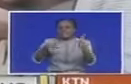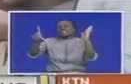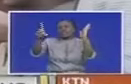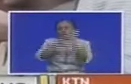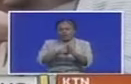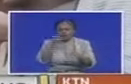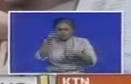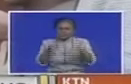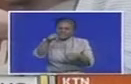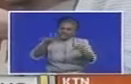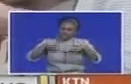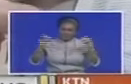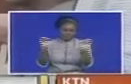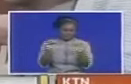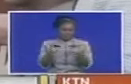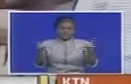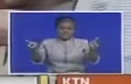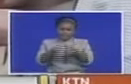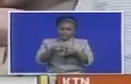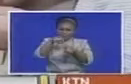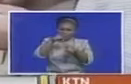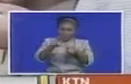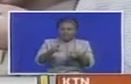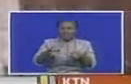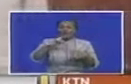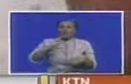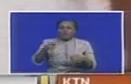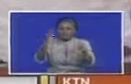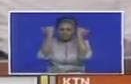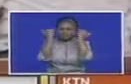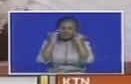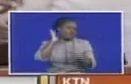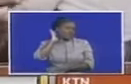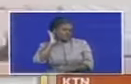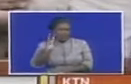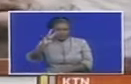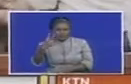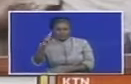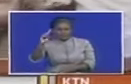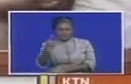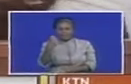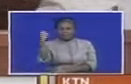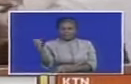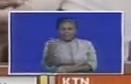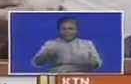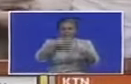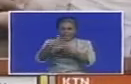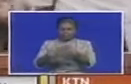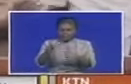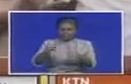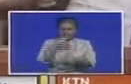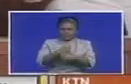mashtaka ambayo walikanusha, na hakimu akaratibu kesi hiyo kusikizwa tarehe 22 Mei mwaka huu.